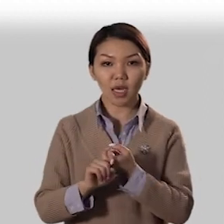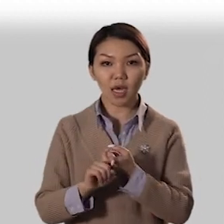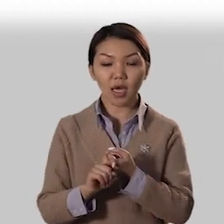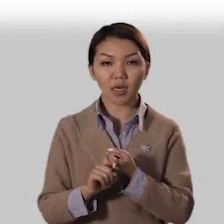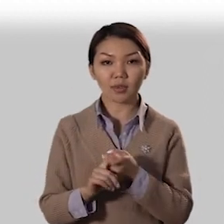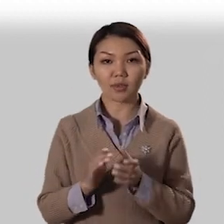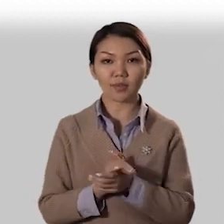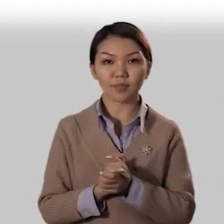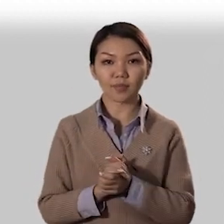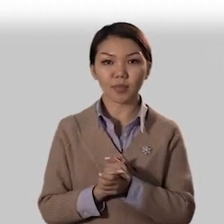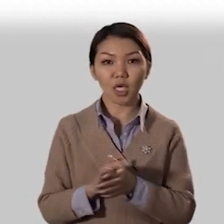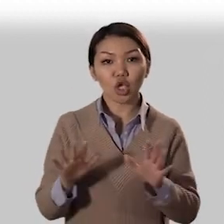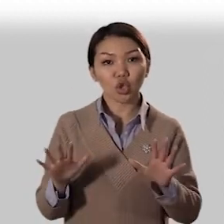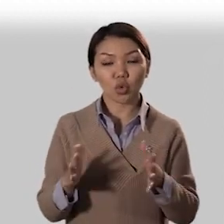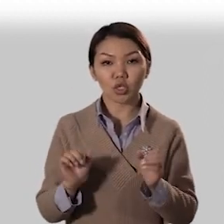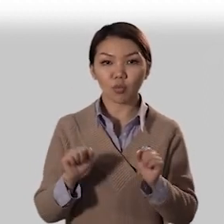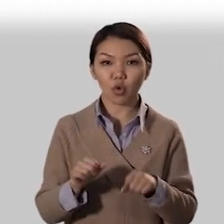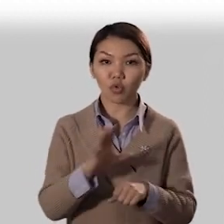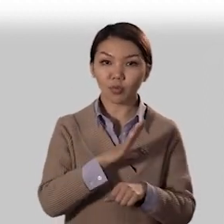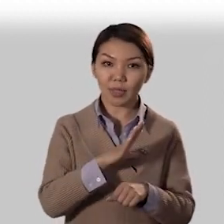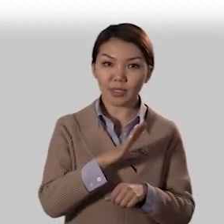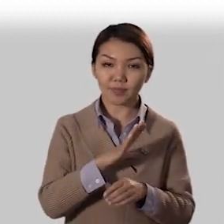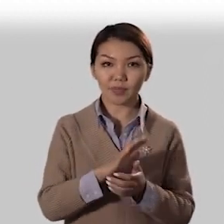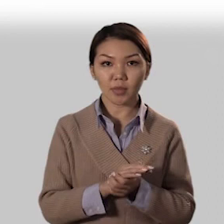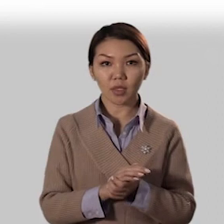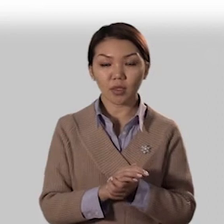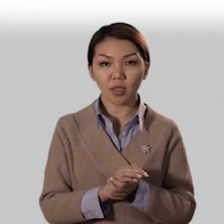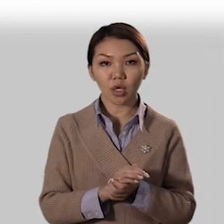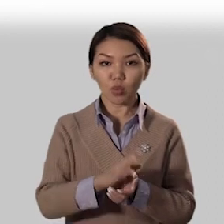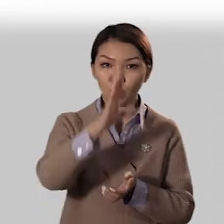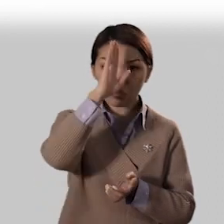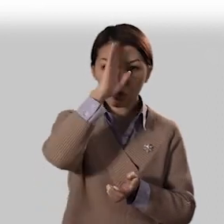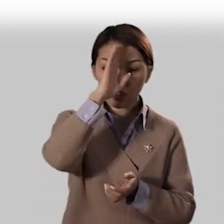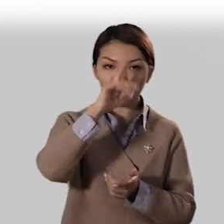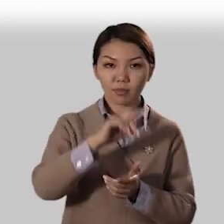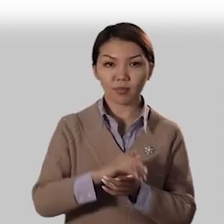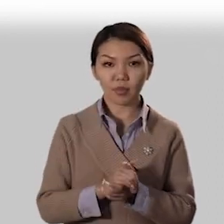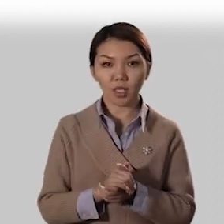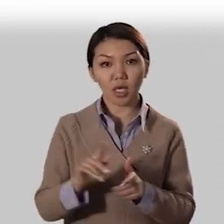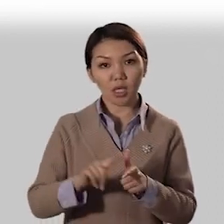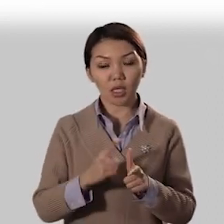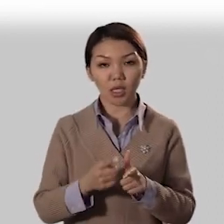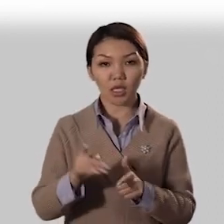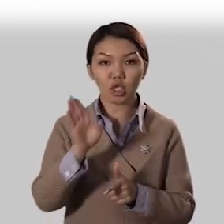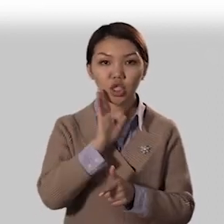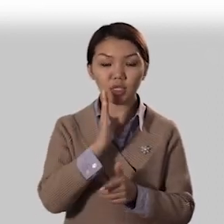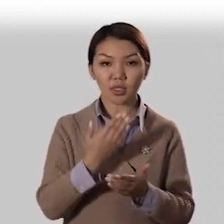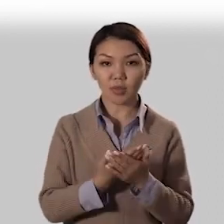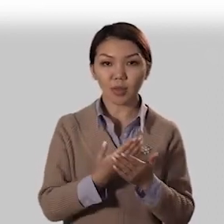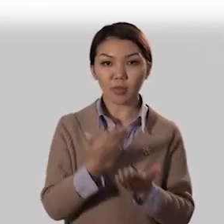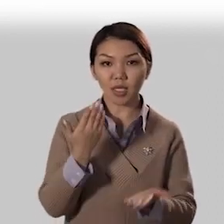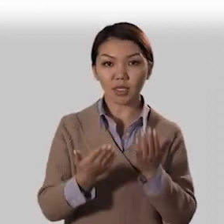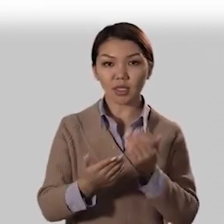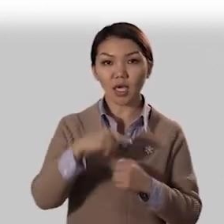могут выступать то как существительные мужского рода он у нас такой умница